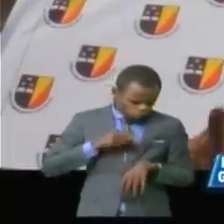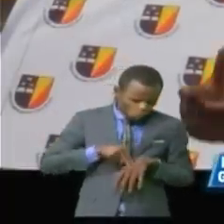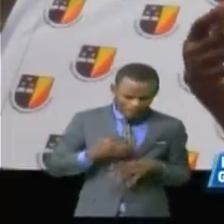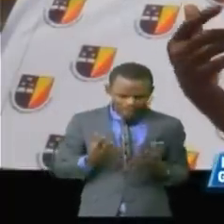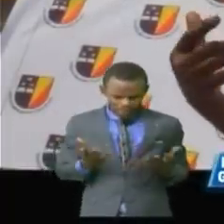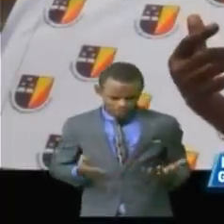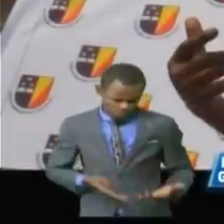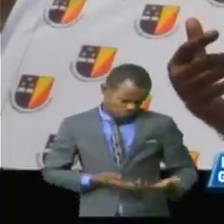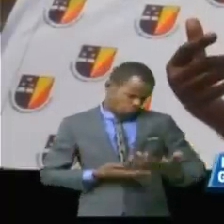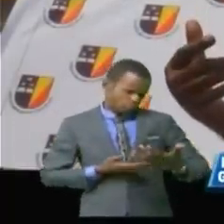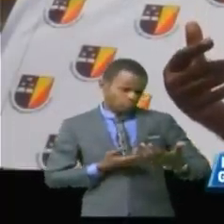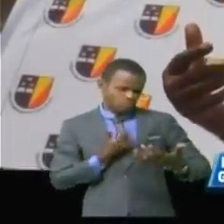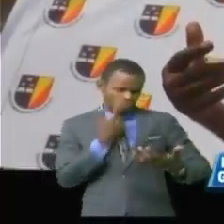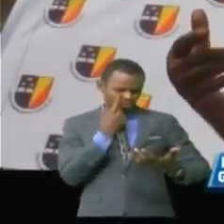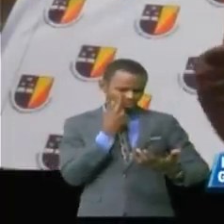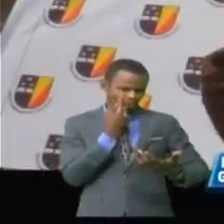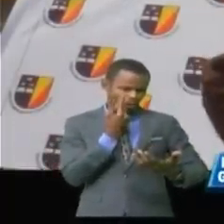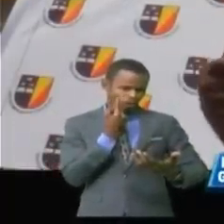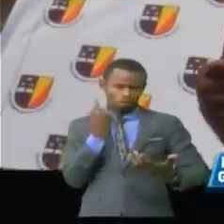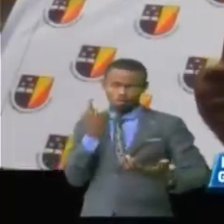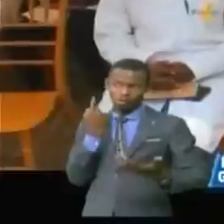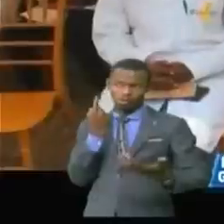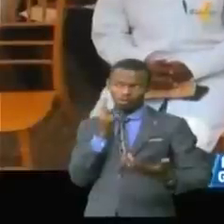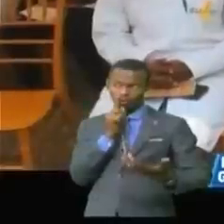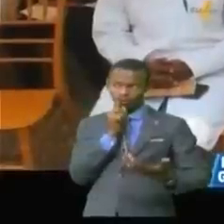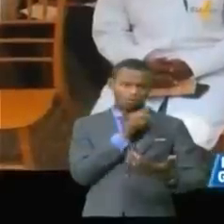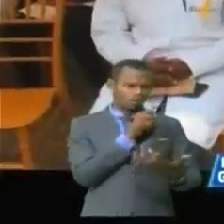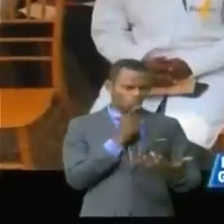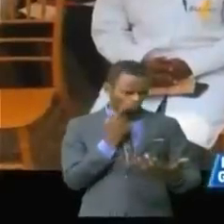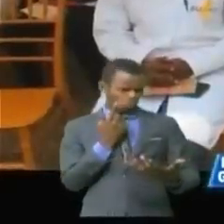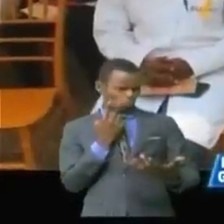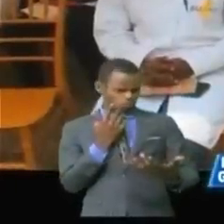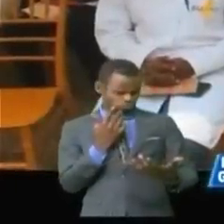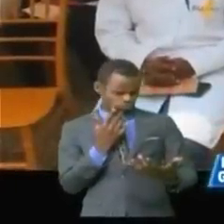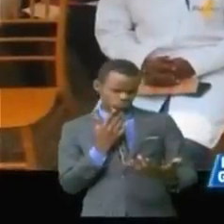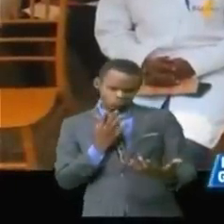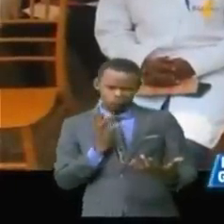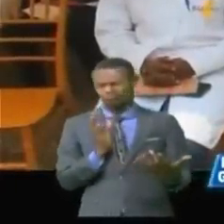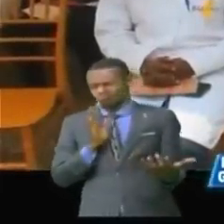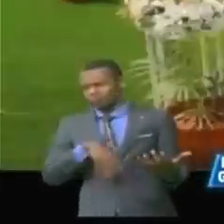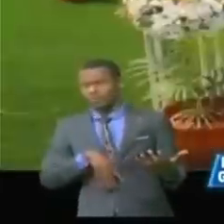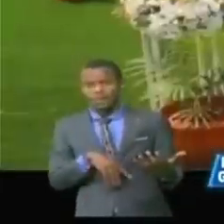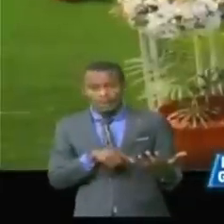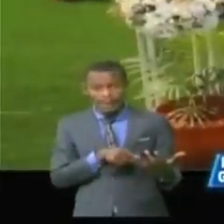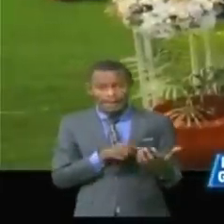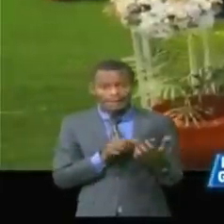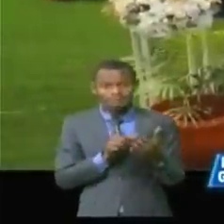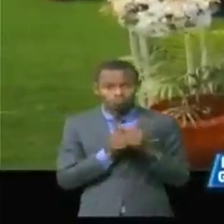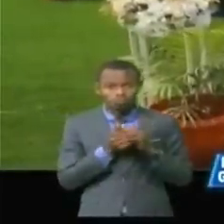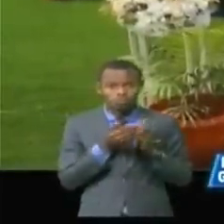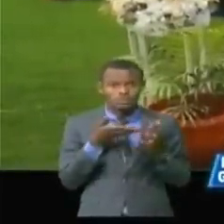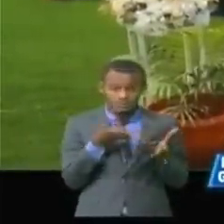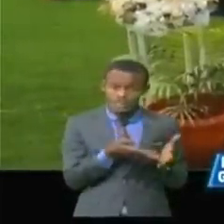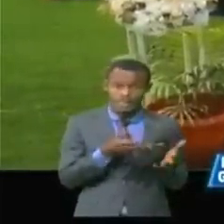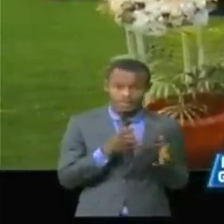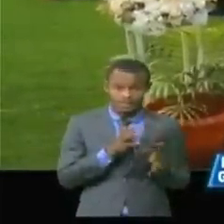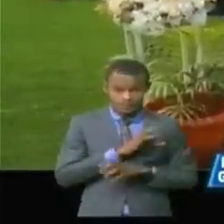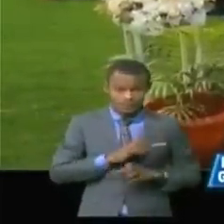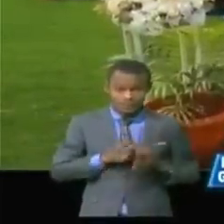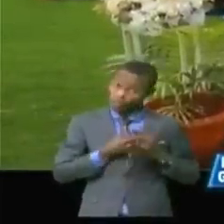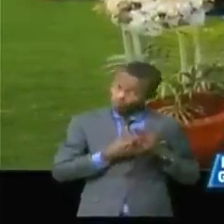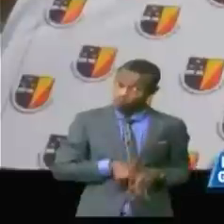moment, il y a un œil qui regarde de ce côté, l'autre de l'autre, hein, c'est ce que nous appelons un strabisme. En ce moment-là, il faut s'en inquiéter